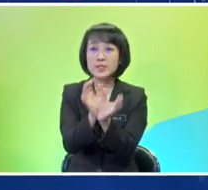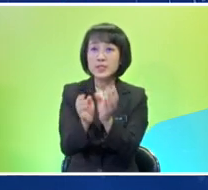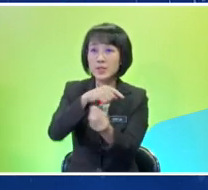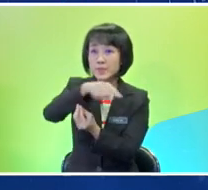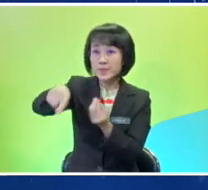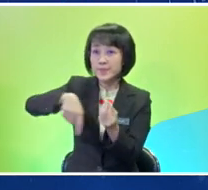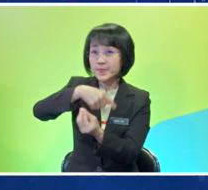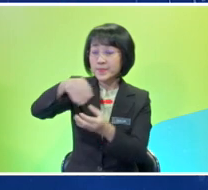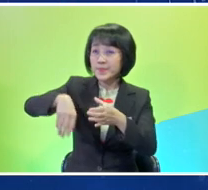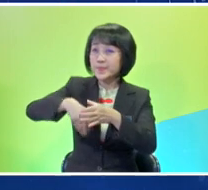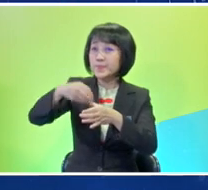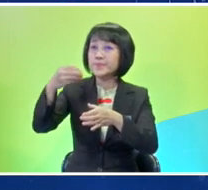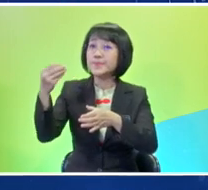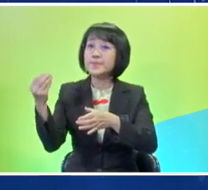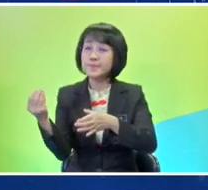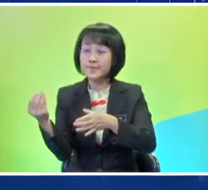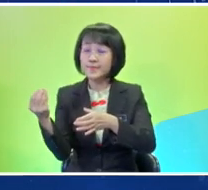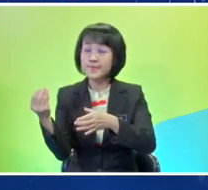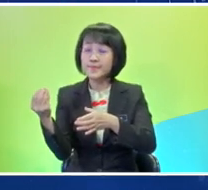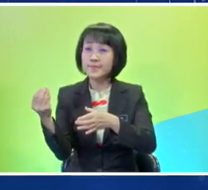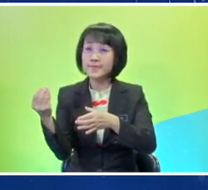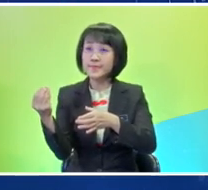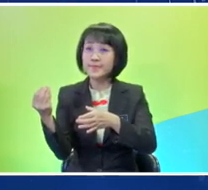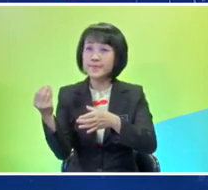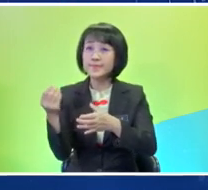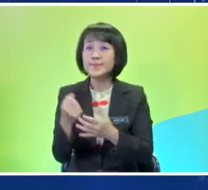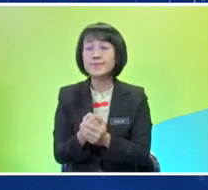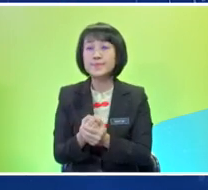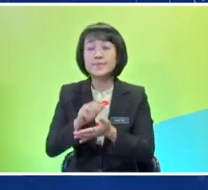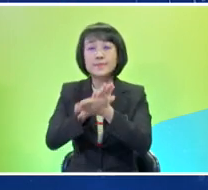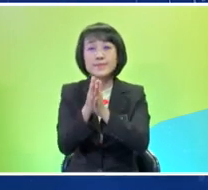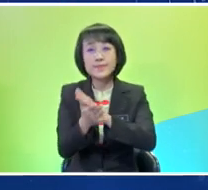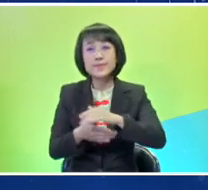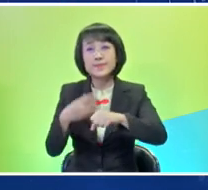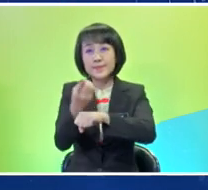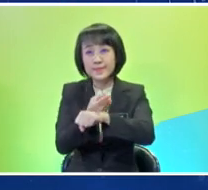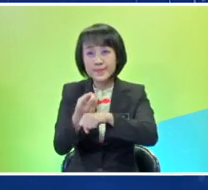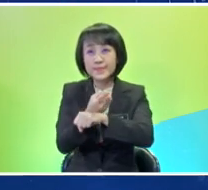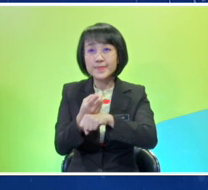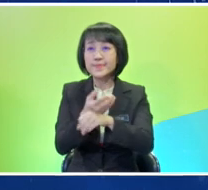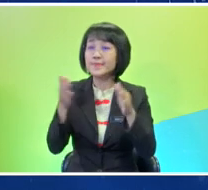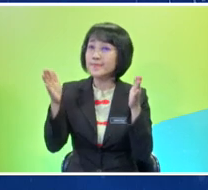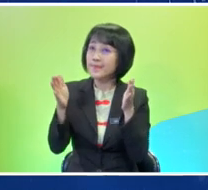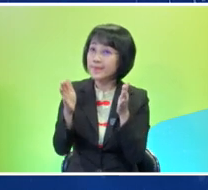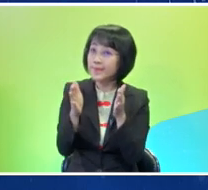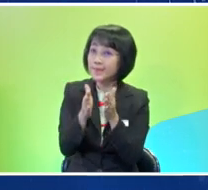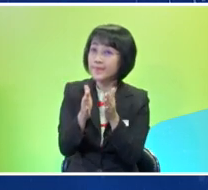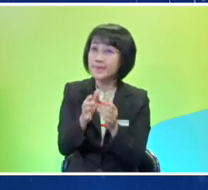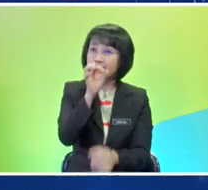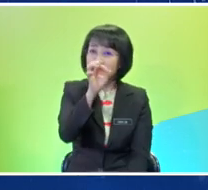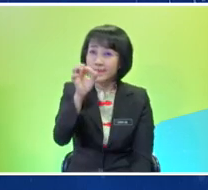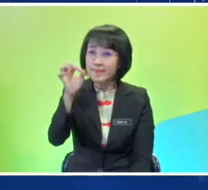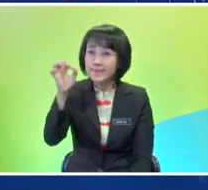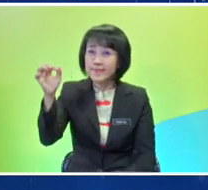mencuci muka tadi lah oke dia menjadi debu-debu kecil dan besar